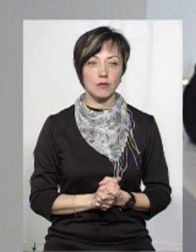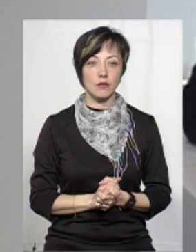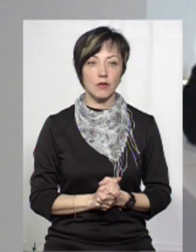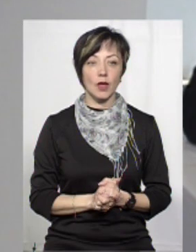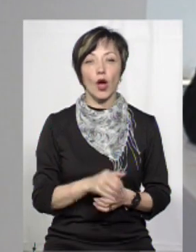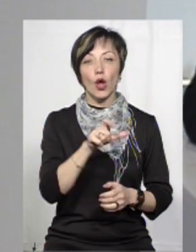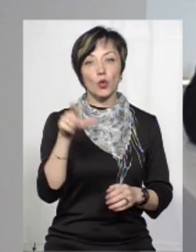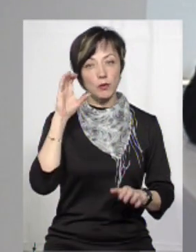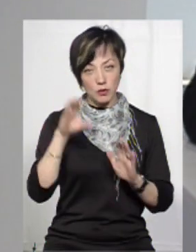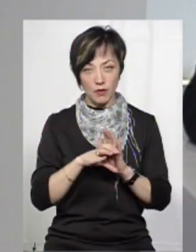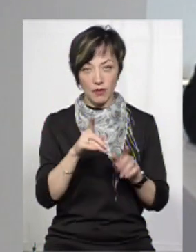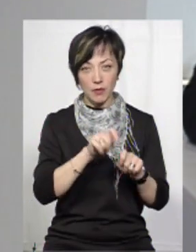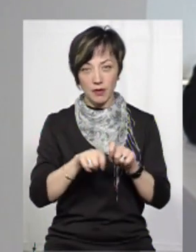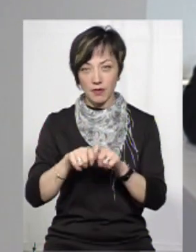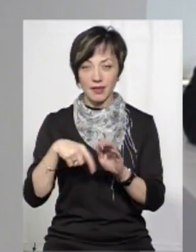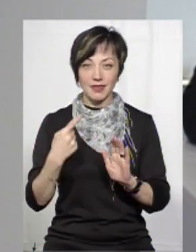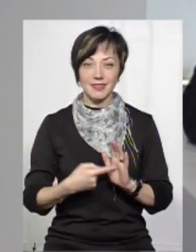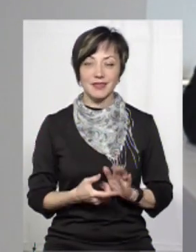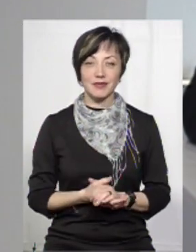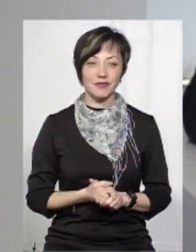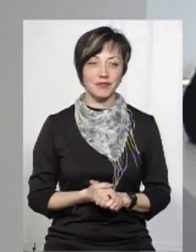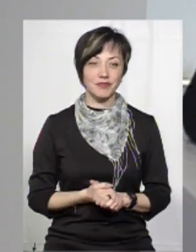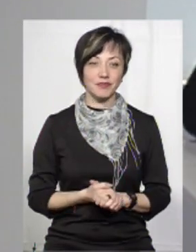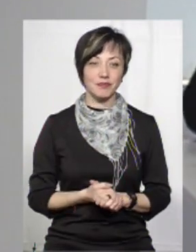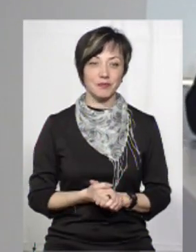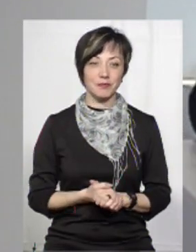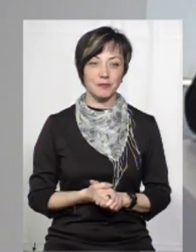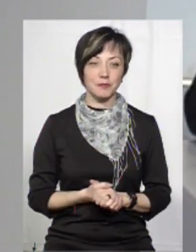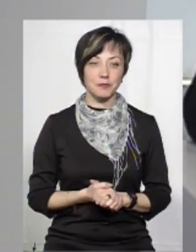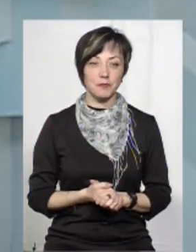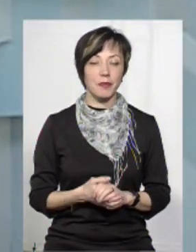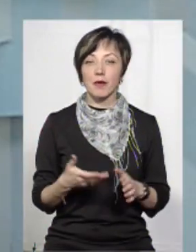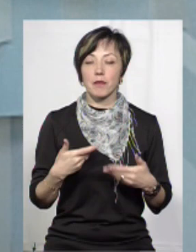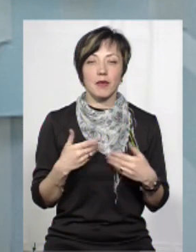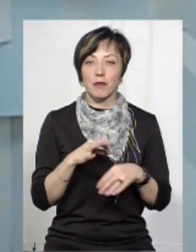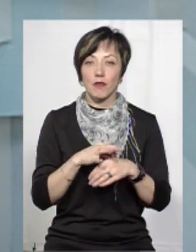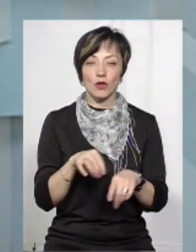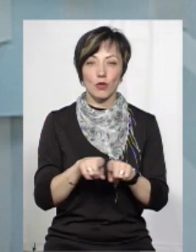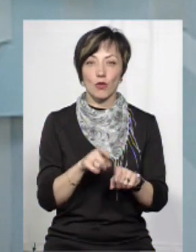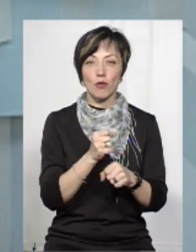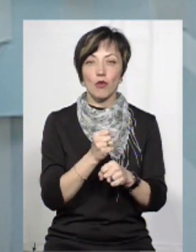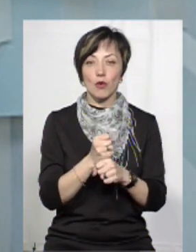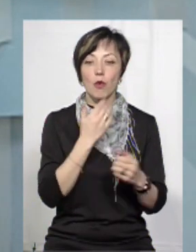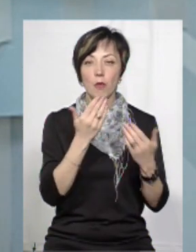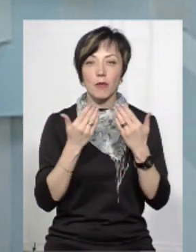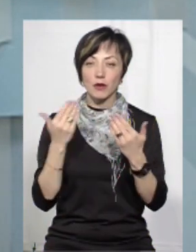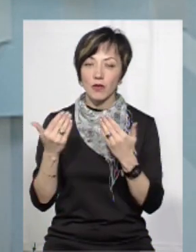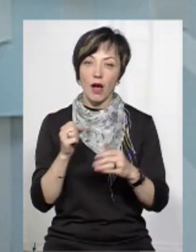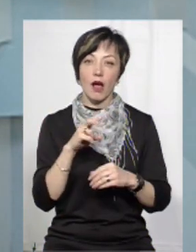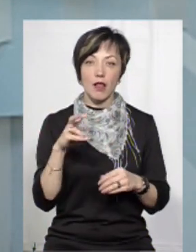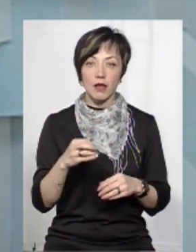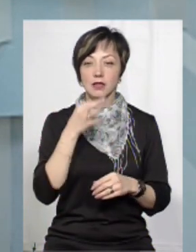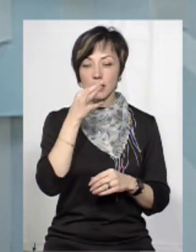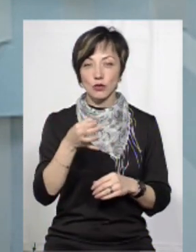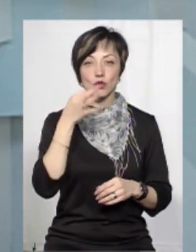день. Люди прислухаються? Ви проводите якусь роботу по... Ми не проводимо таку роботу по соціальному опитуванні, але